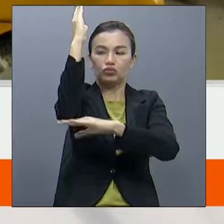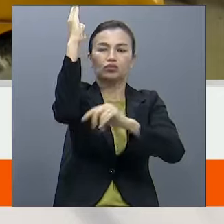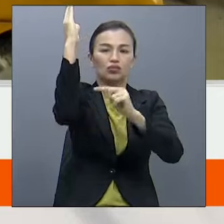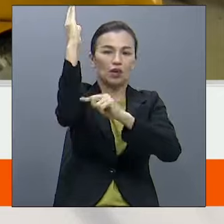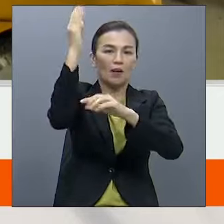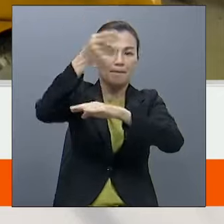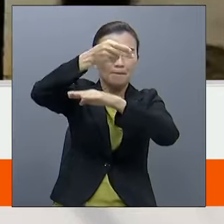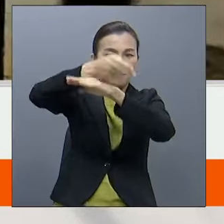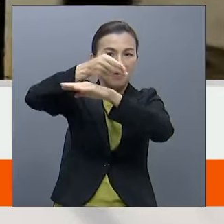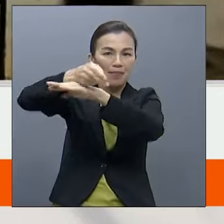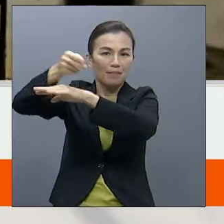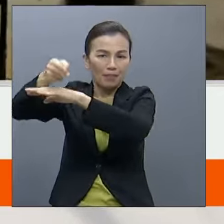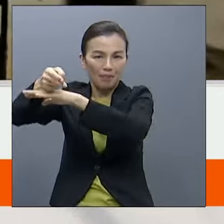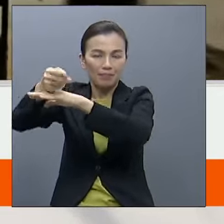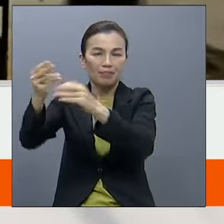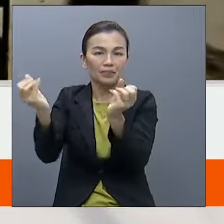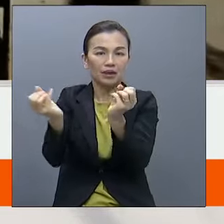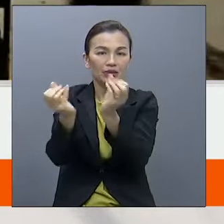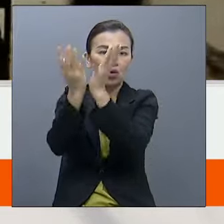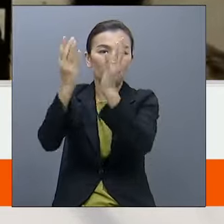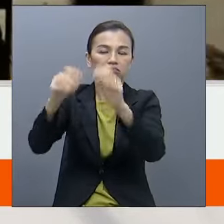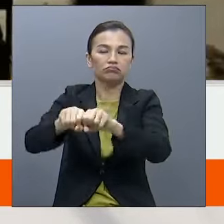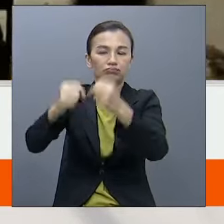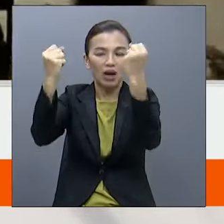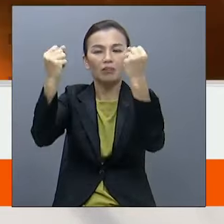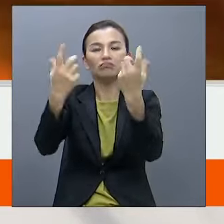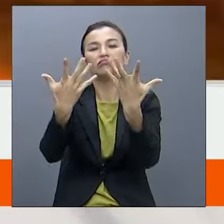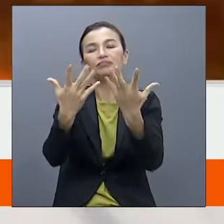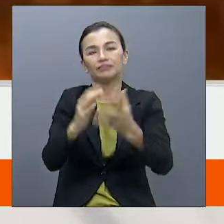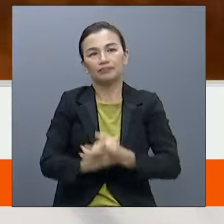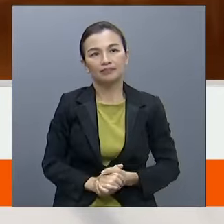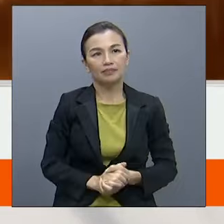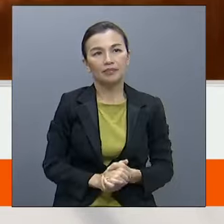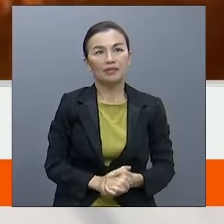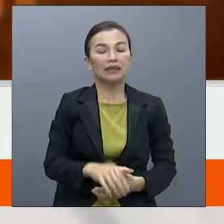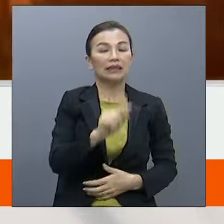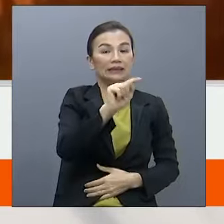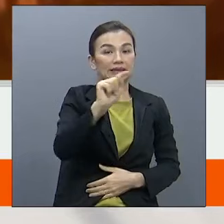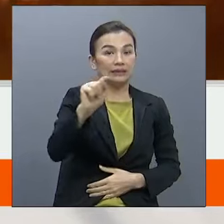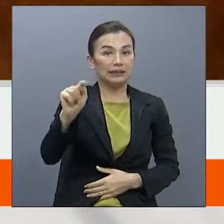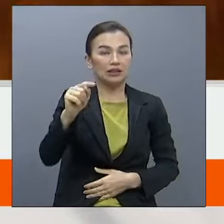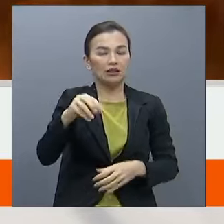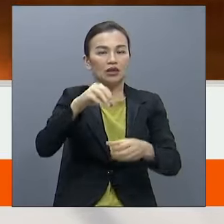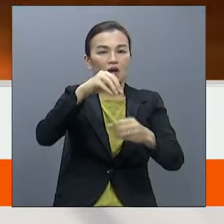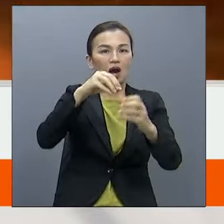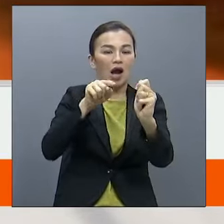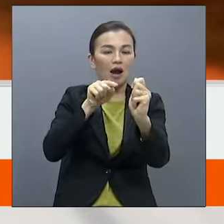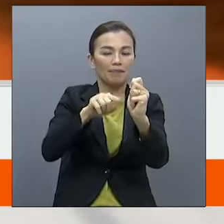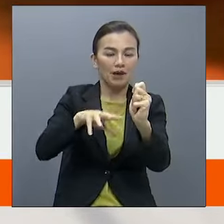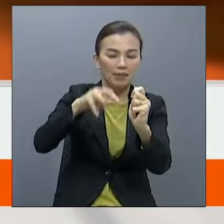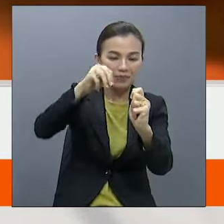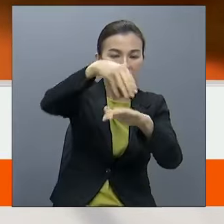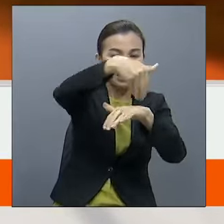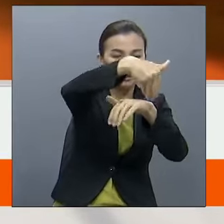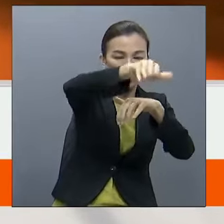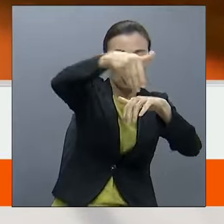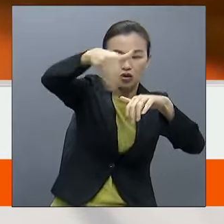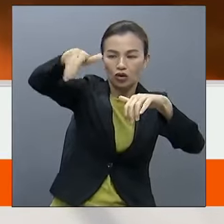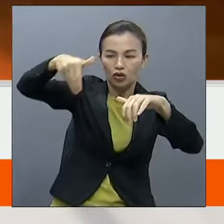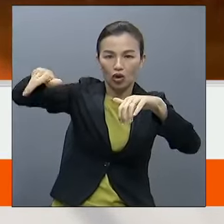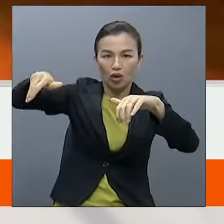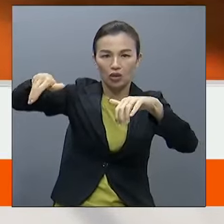ครับจะเห็นได้ว่าที่ผมนำเรียนว่าเห็นได้ว่าที่เกิดเหตุนั้นจะอยู่รอบนอกเขตเมืองซะมากกว่า ครับ มากกว่า